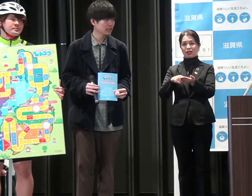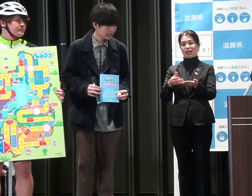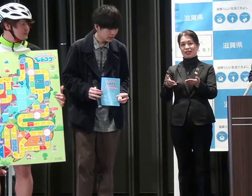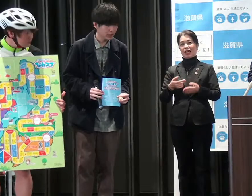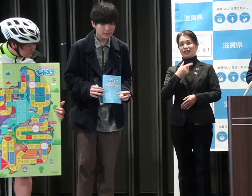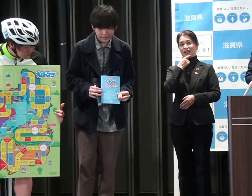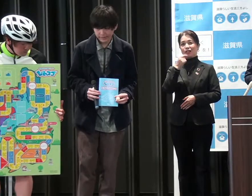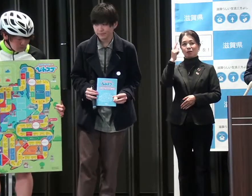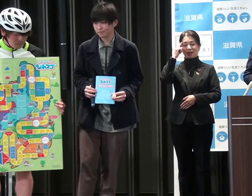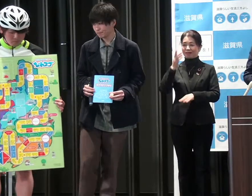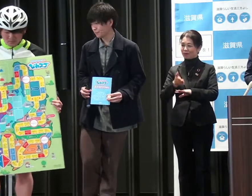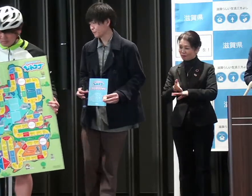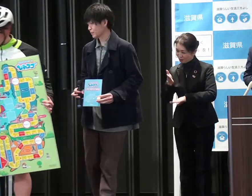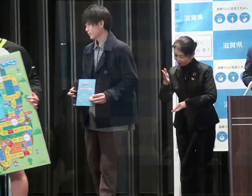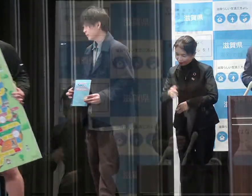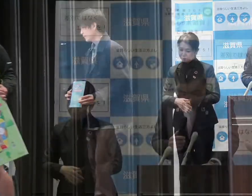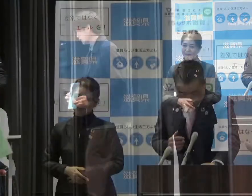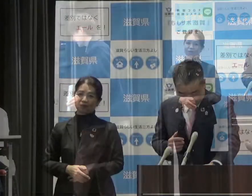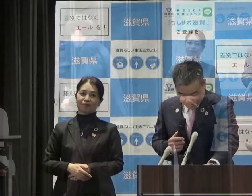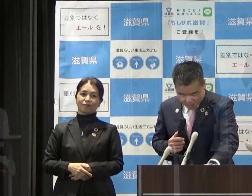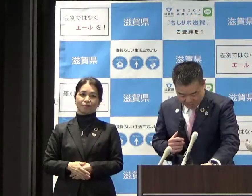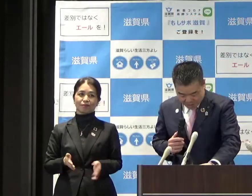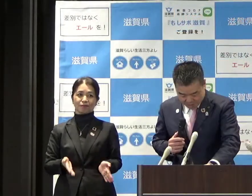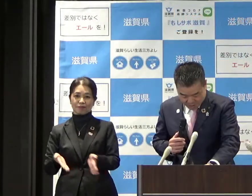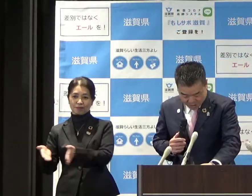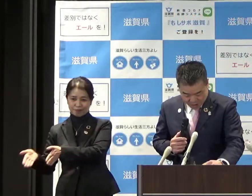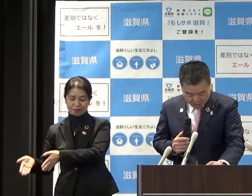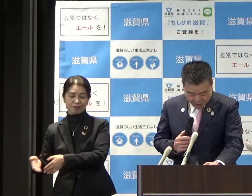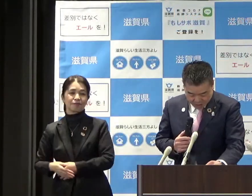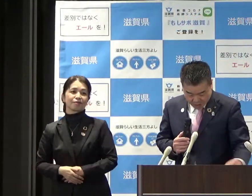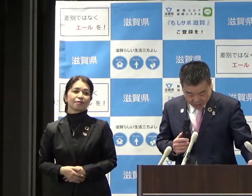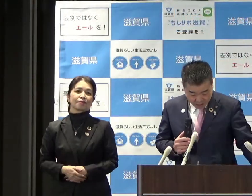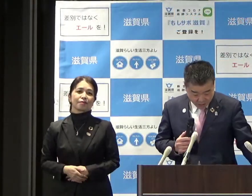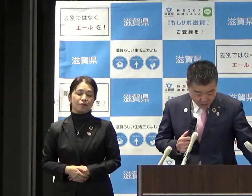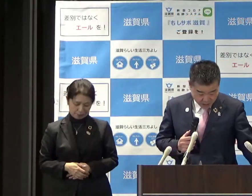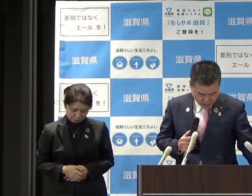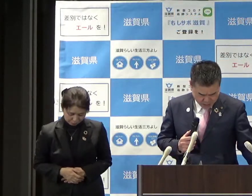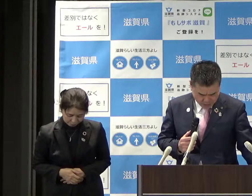とうございました。続いてのご紹介でございます。